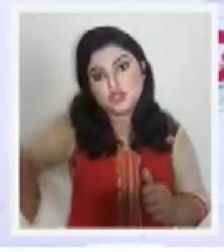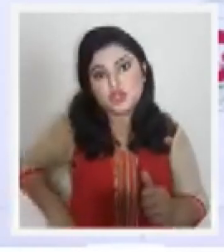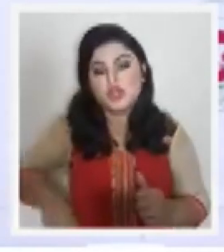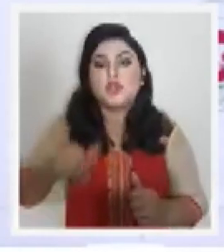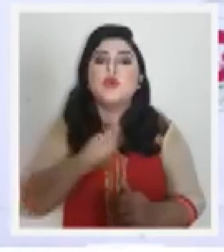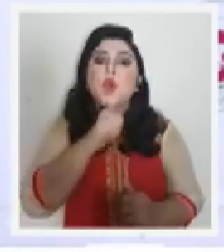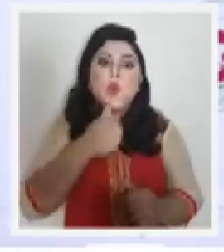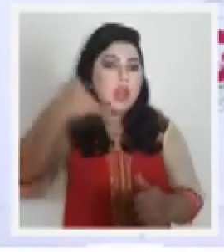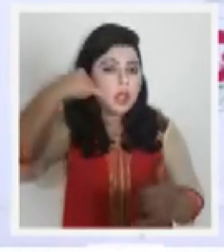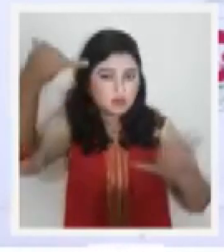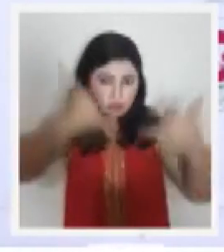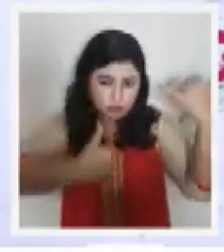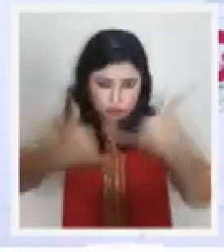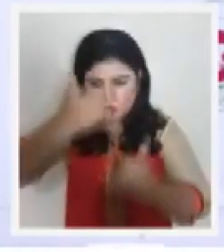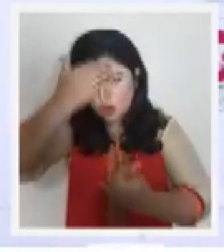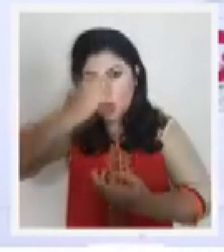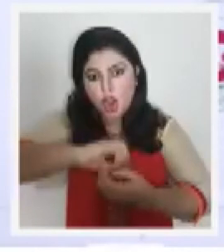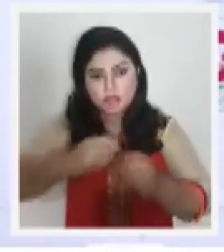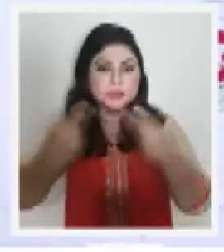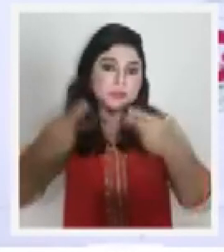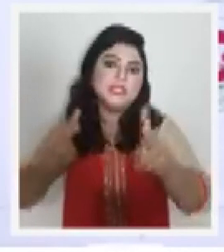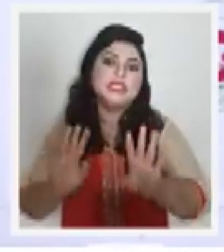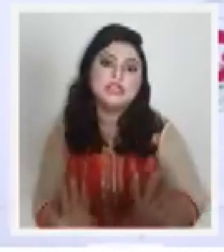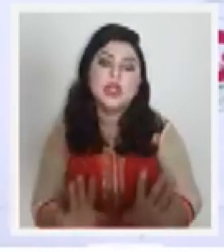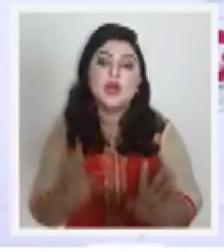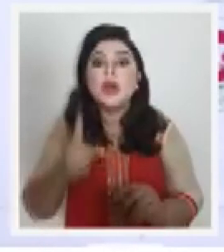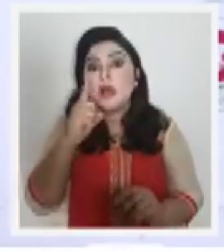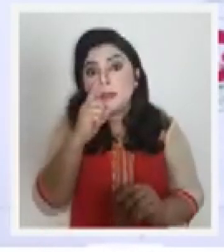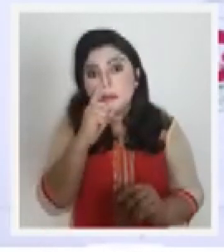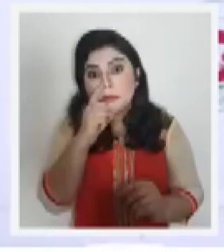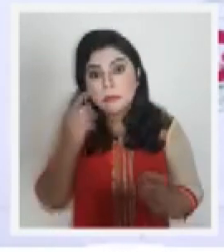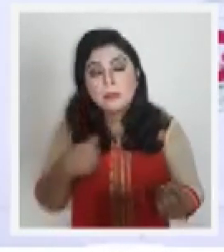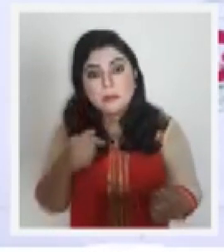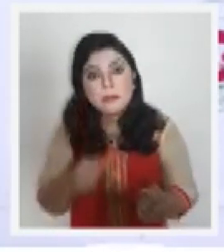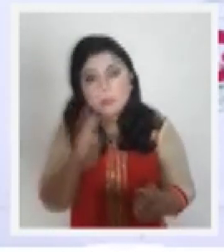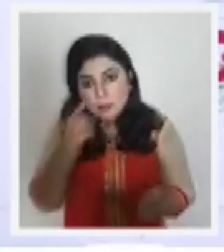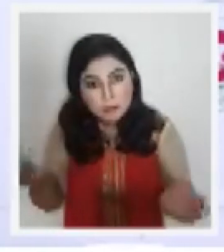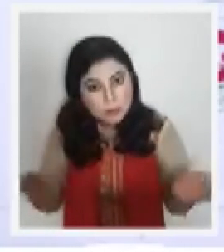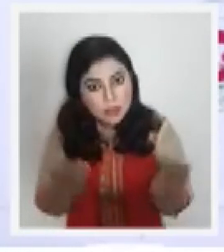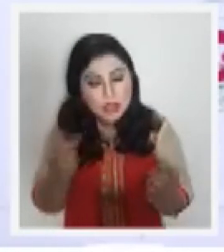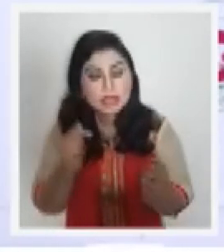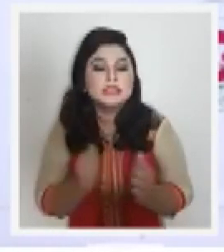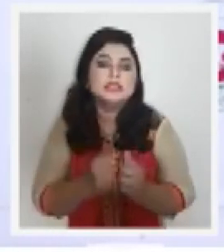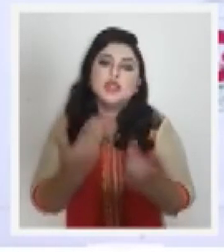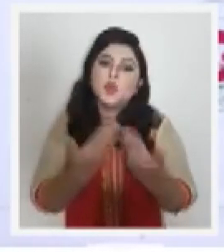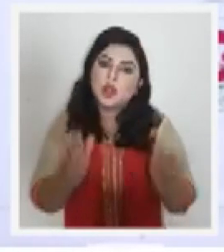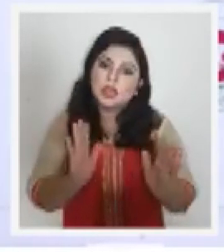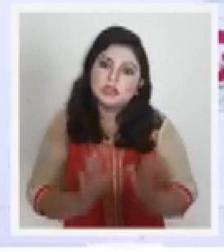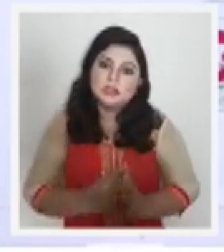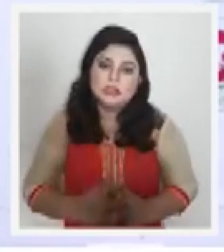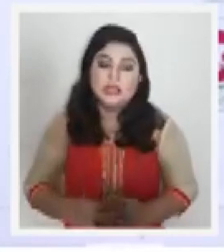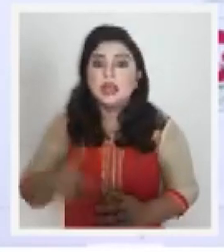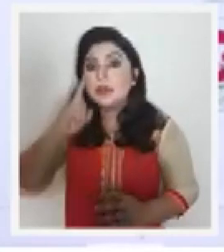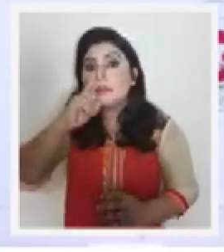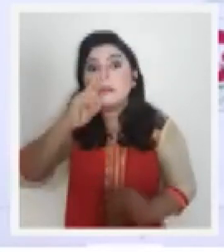8% গলা ব্যথা জনিত কল ছিল এবং বেশিরভাগ কল ঢাকা, চট্টগ্রাম এবং খুলনা বিভাগ থেকে। এছাড়া করোনাকালীন